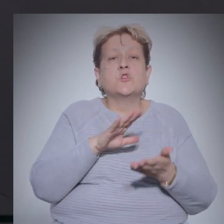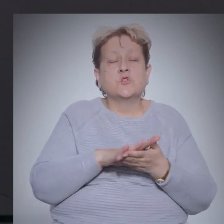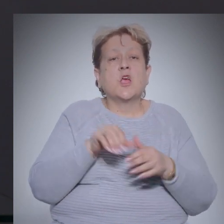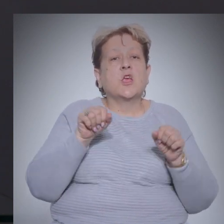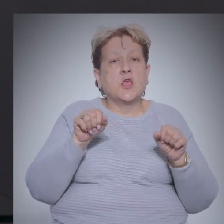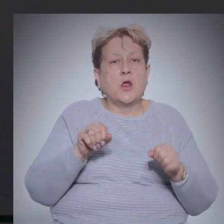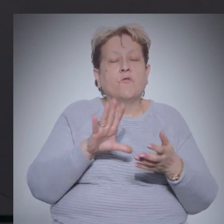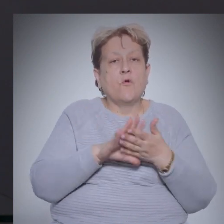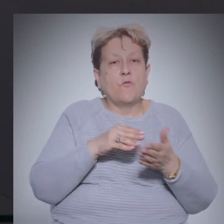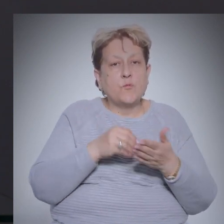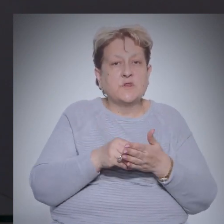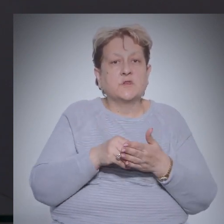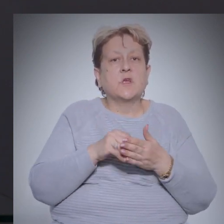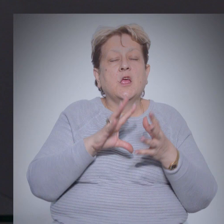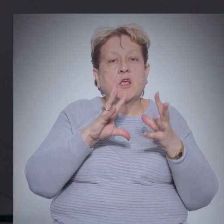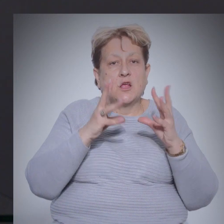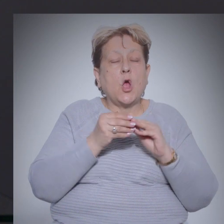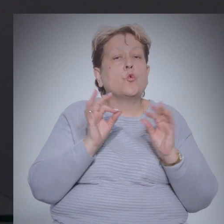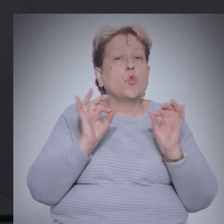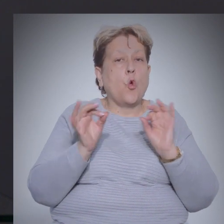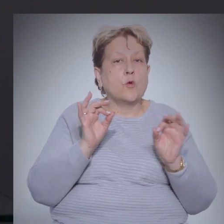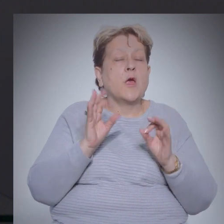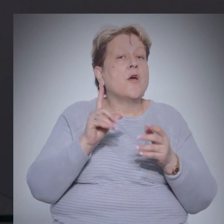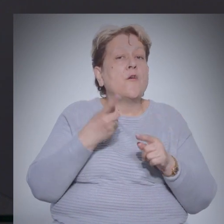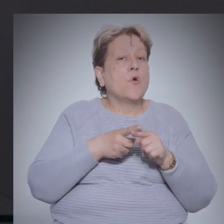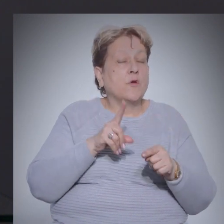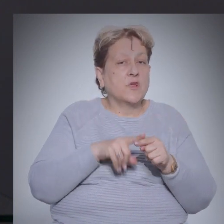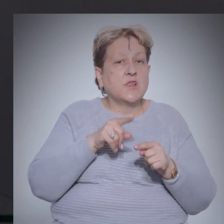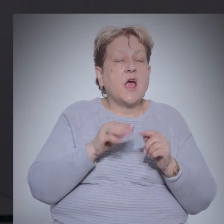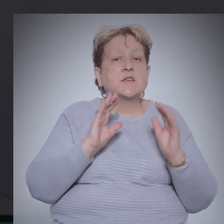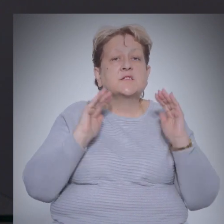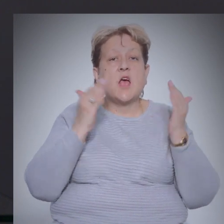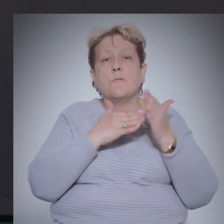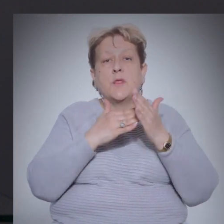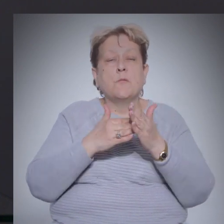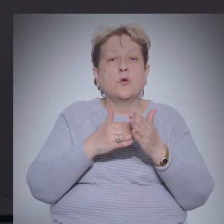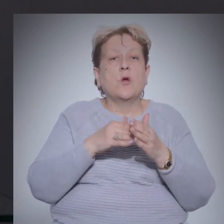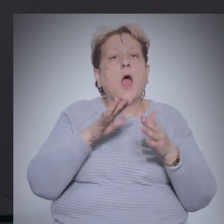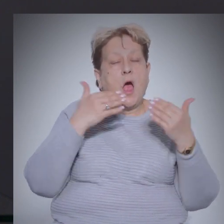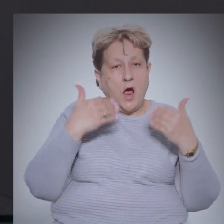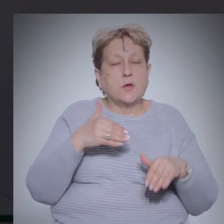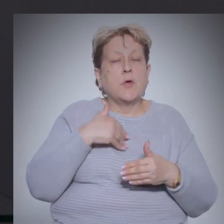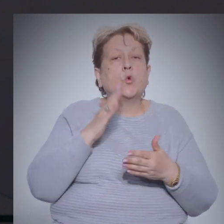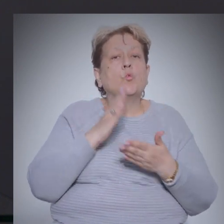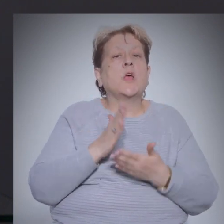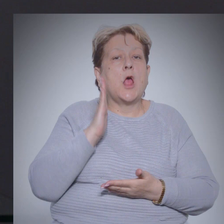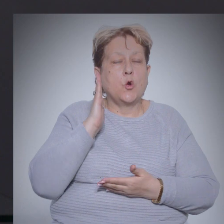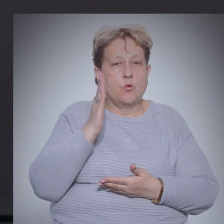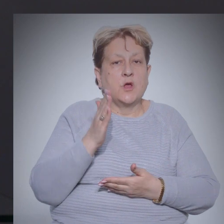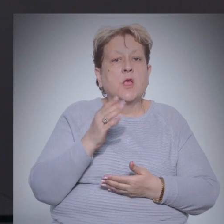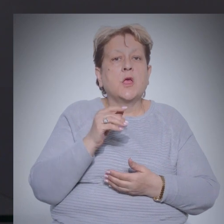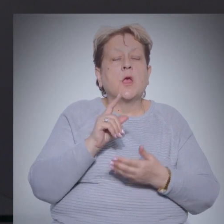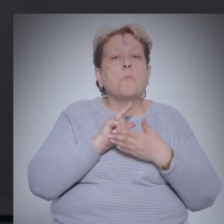կարևոր նշել, որ իրավունքը որպես այդպեսին ընթանուր նորմ է, որովհետև դրա սամանապակումների համար արդեն մենք